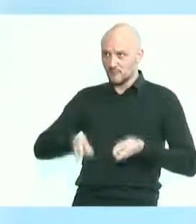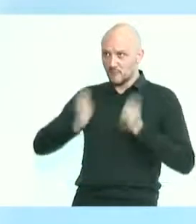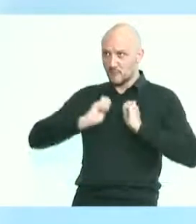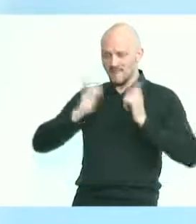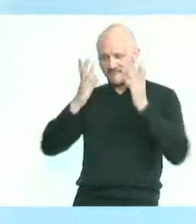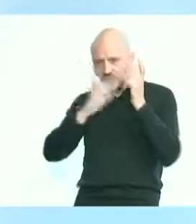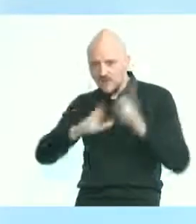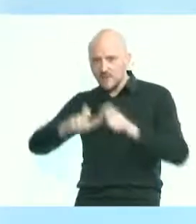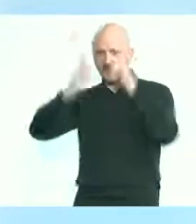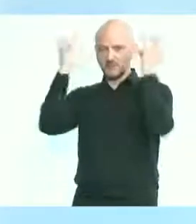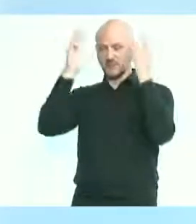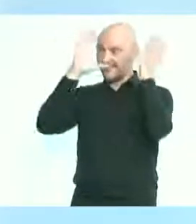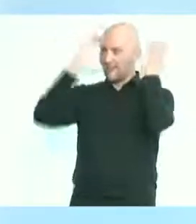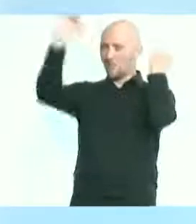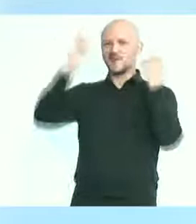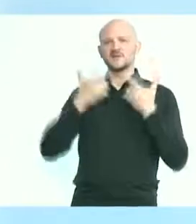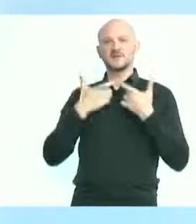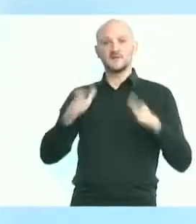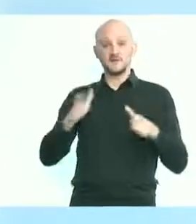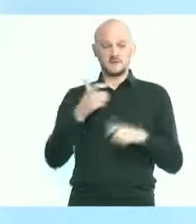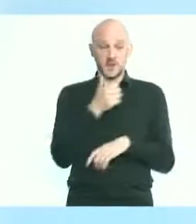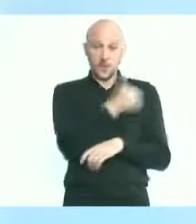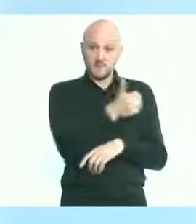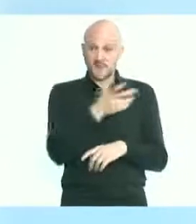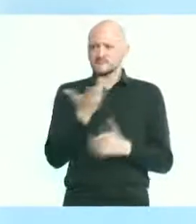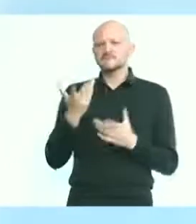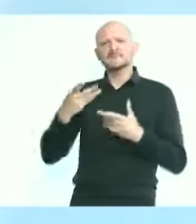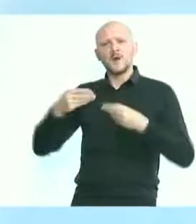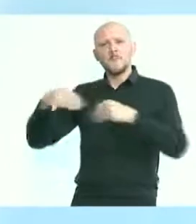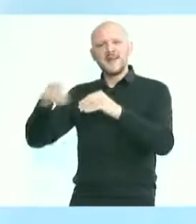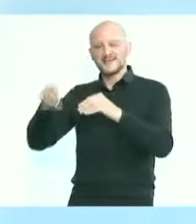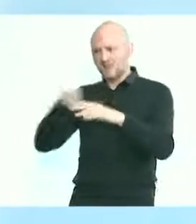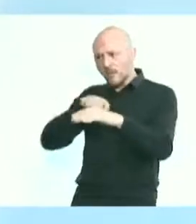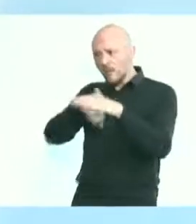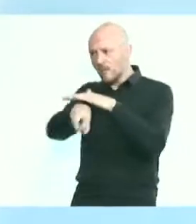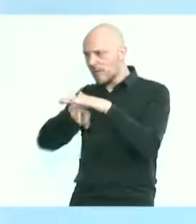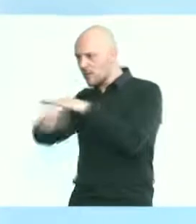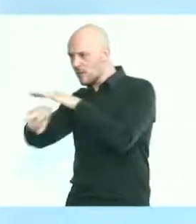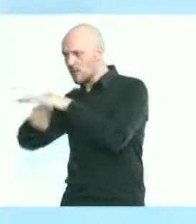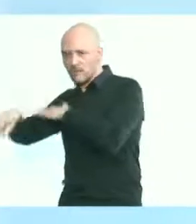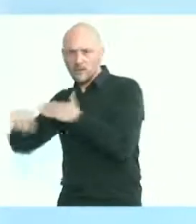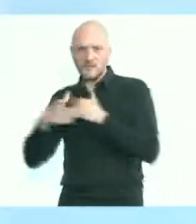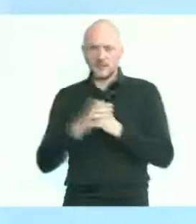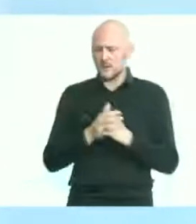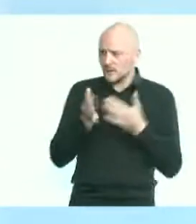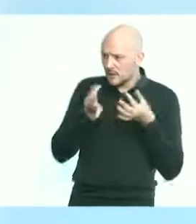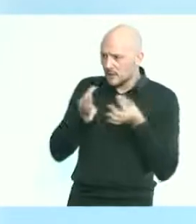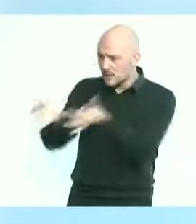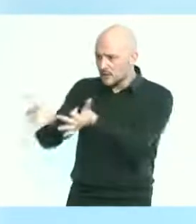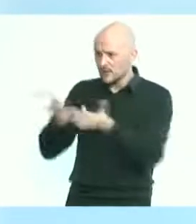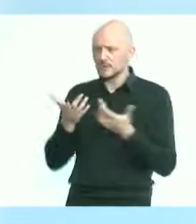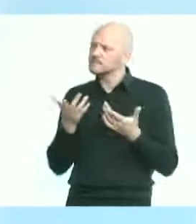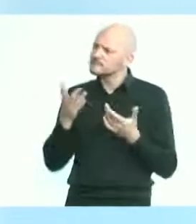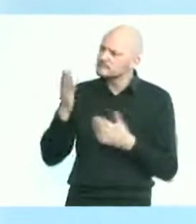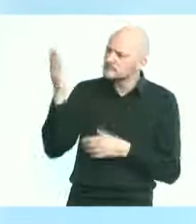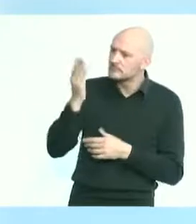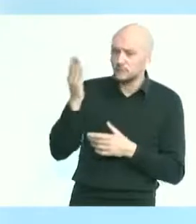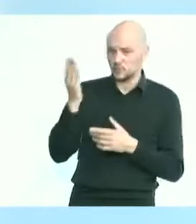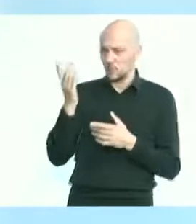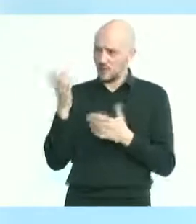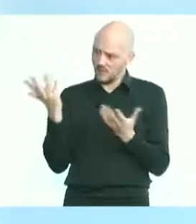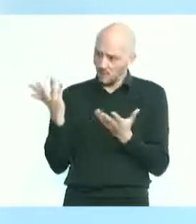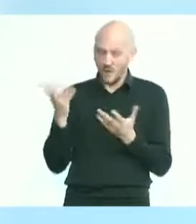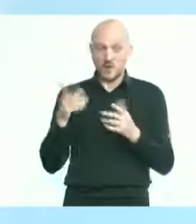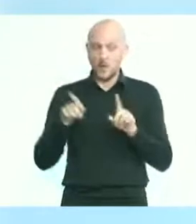des propriétaires, des gestionnaires de ces établissements pour échanger avec eux sur l'accessibilité, les aider à mieux connaître leurs obligations en la